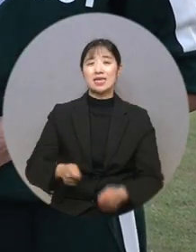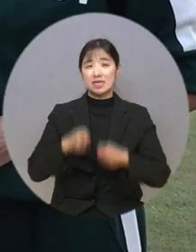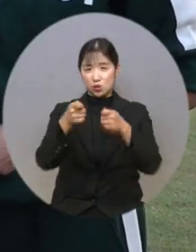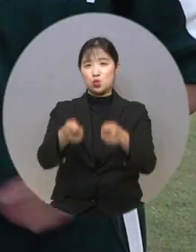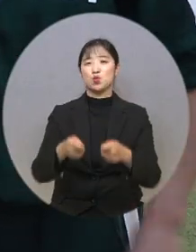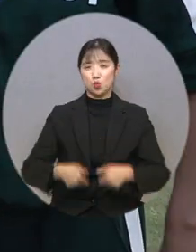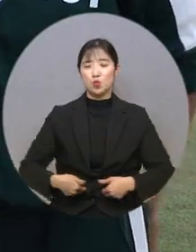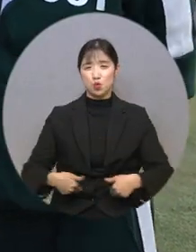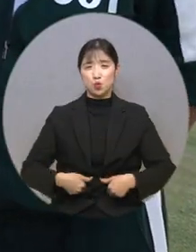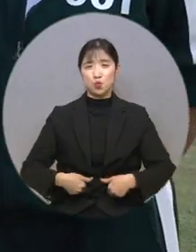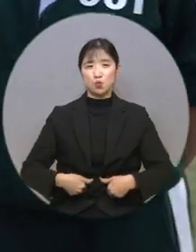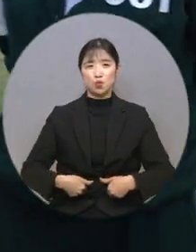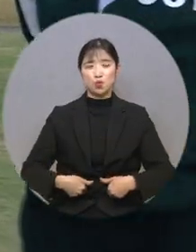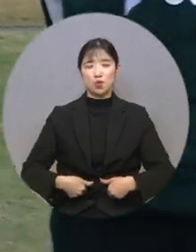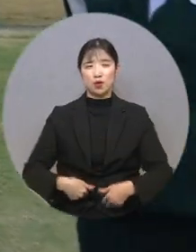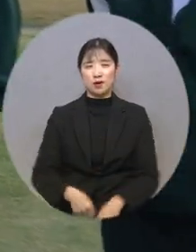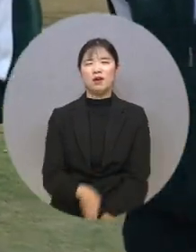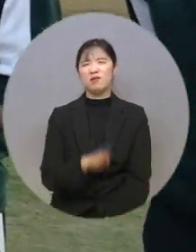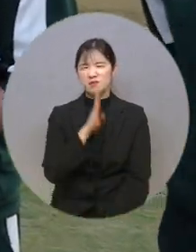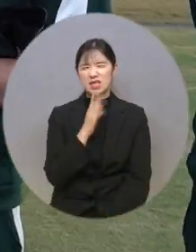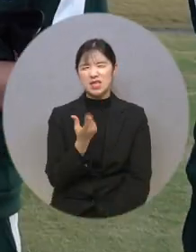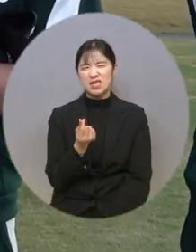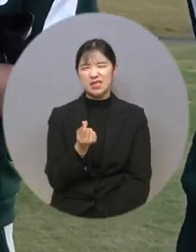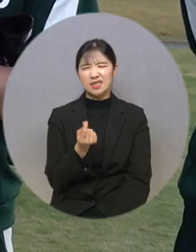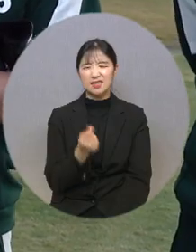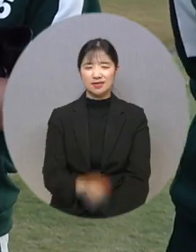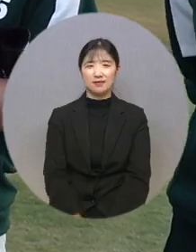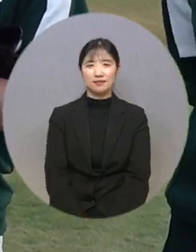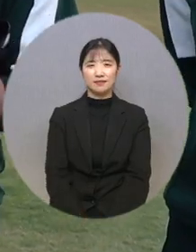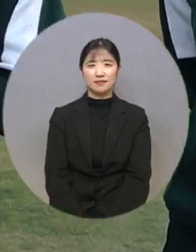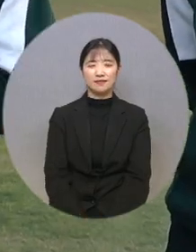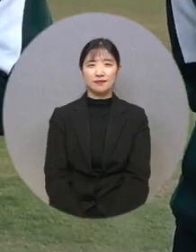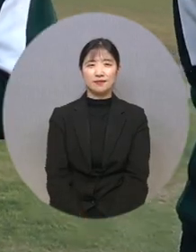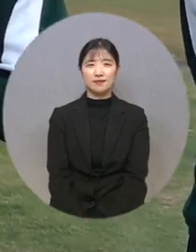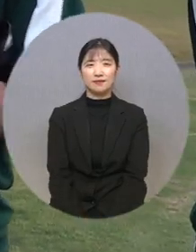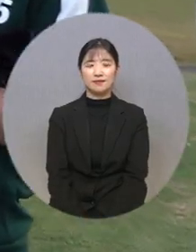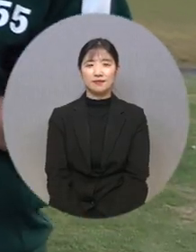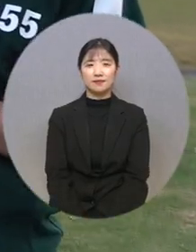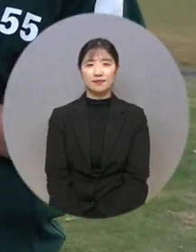아 그렇게 하고 그랬었지. 맞아요.